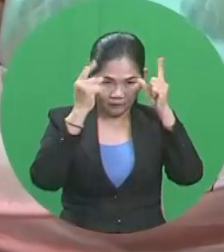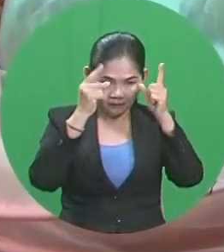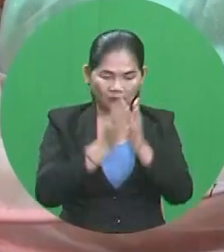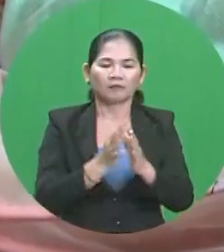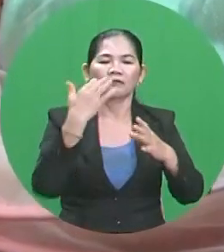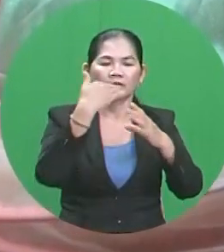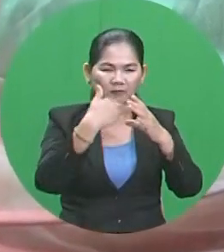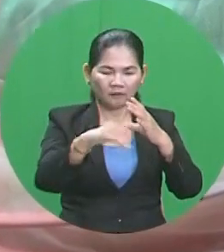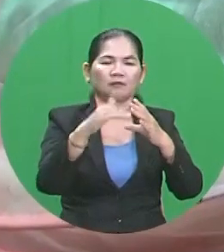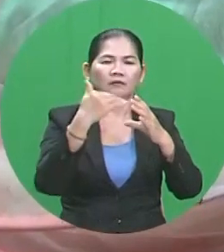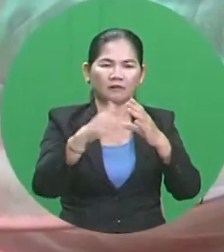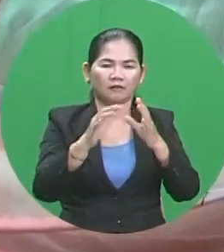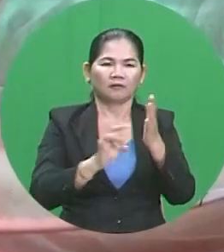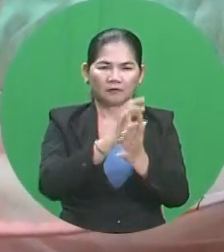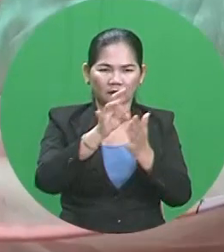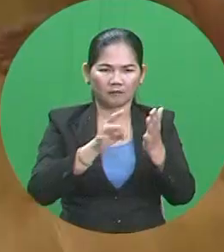តែងតែផ្ញើនឹងការនឹករលឹក